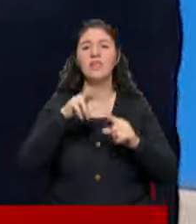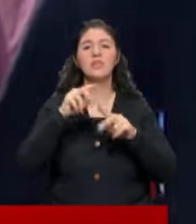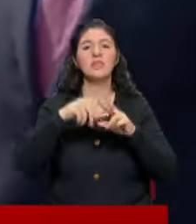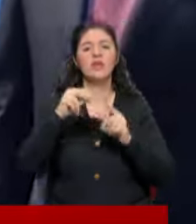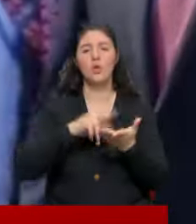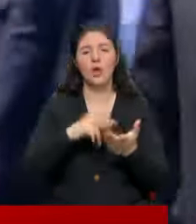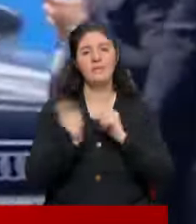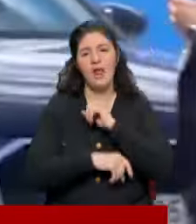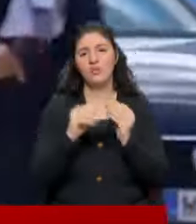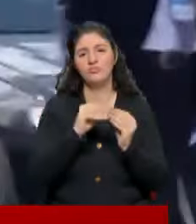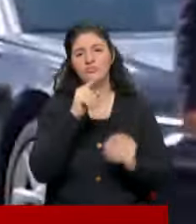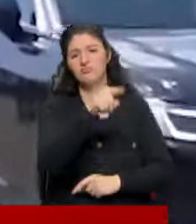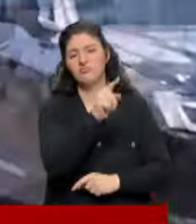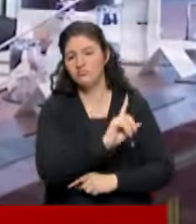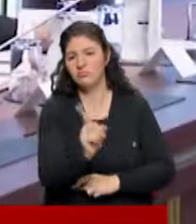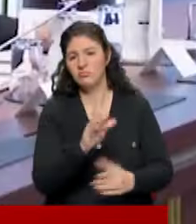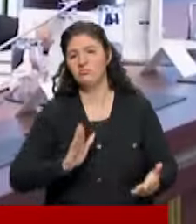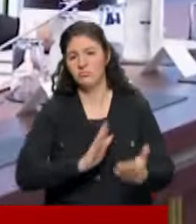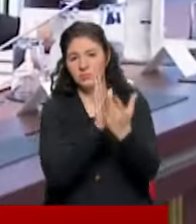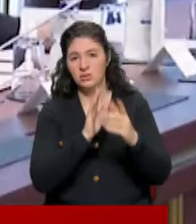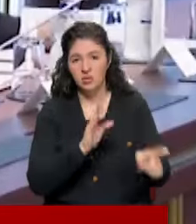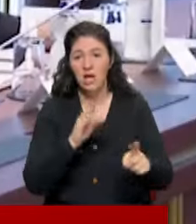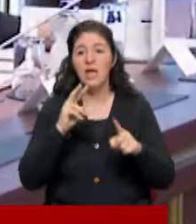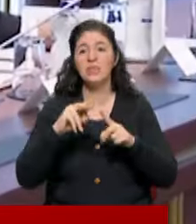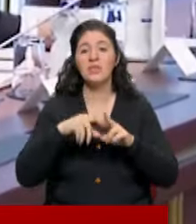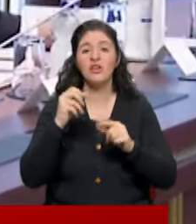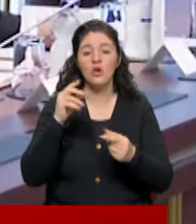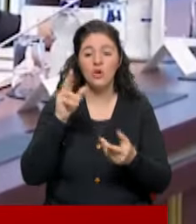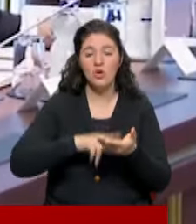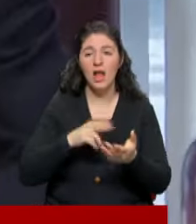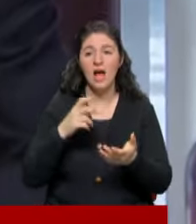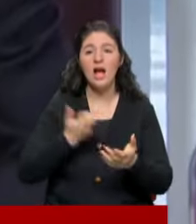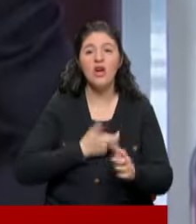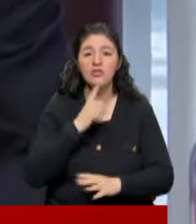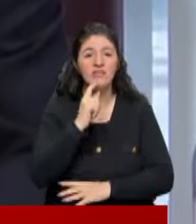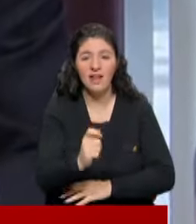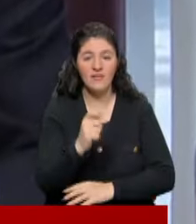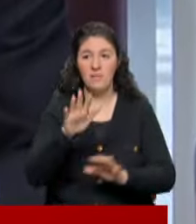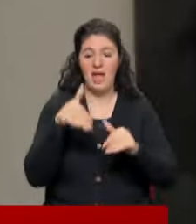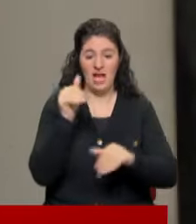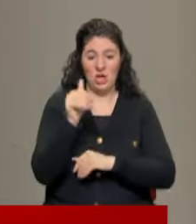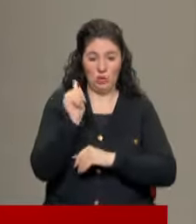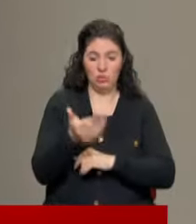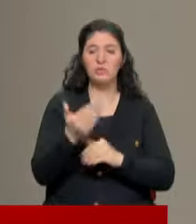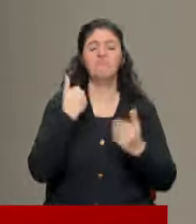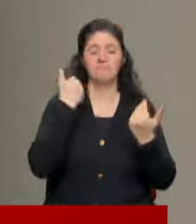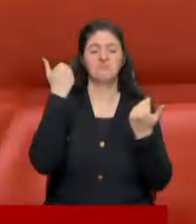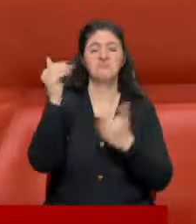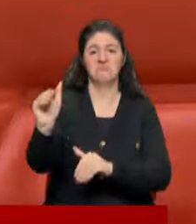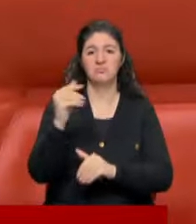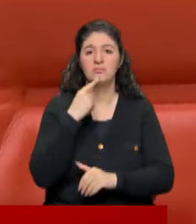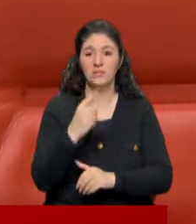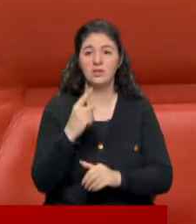üyeliğine terör suçlamasıyla karşı çıkmıştı. İsveç'in NATO üyeliğine ilişkin kanun teklifinin meclise geleceği gün destek açıklaması